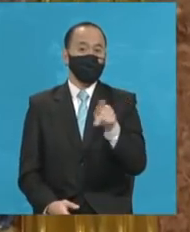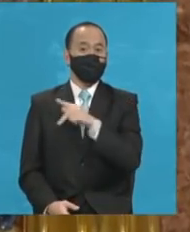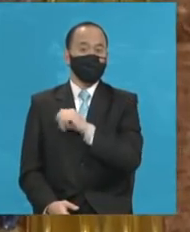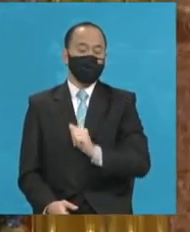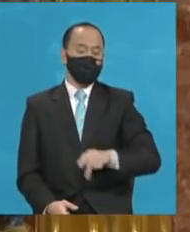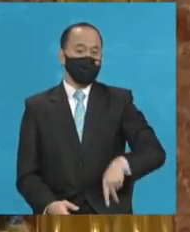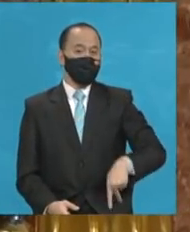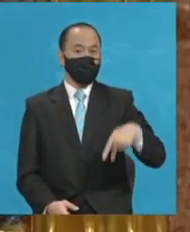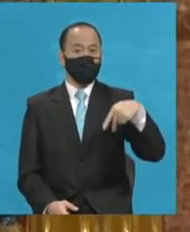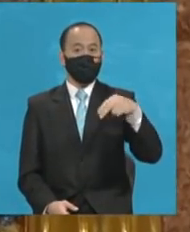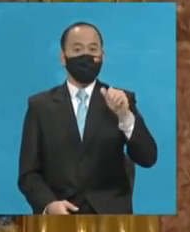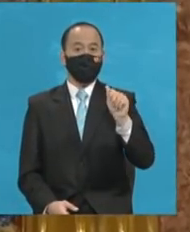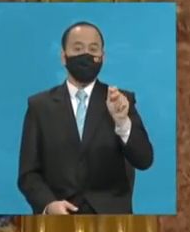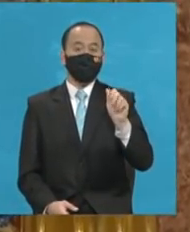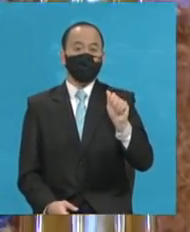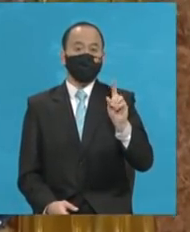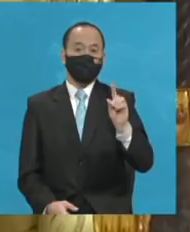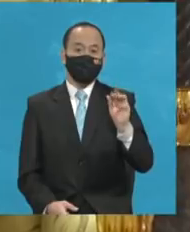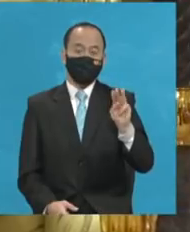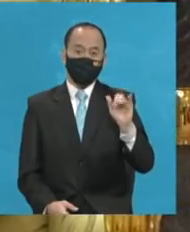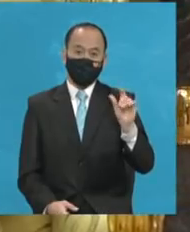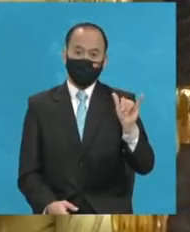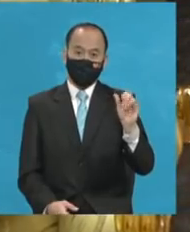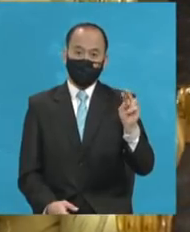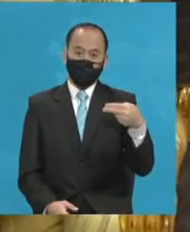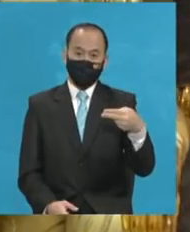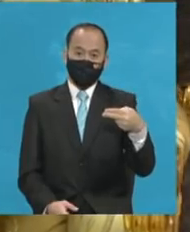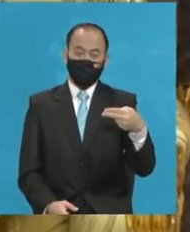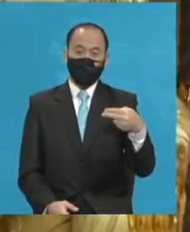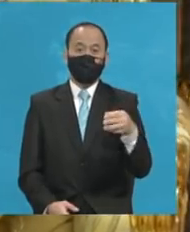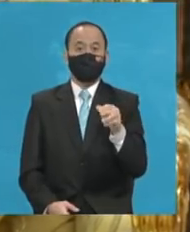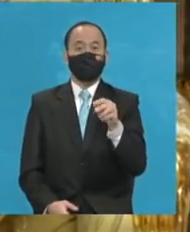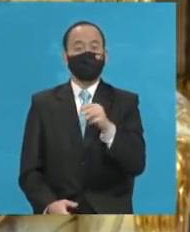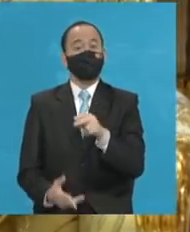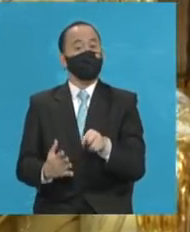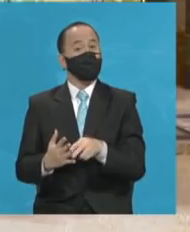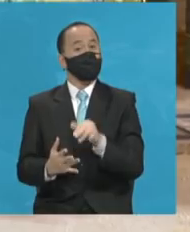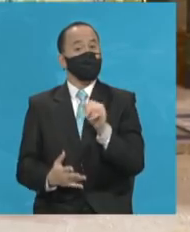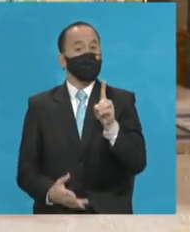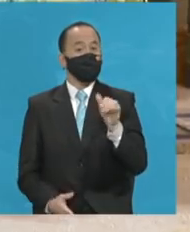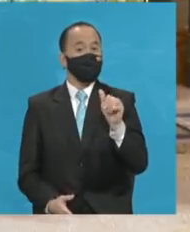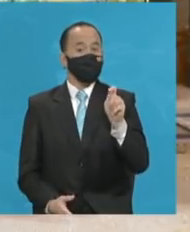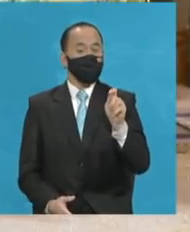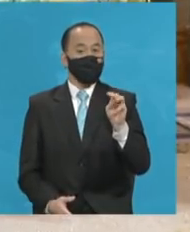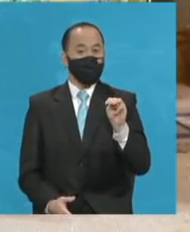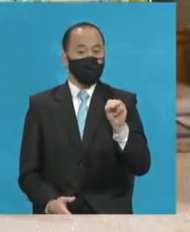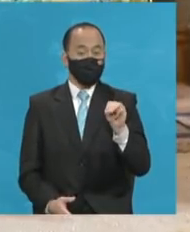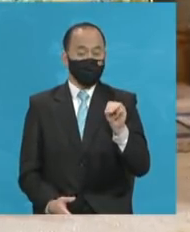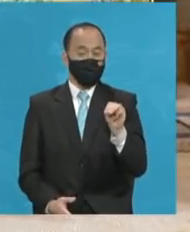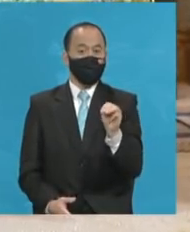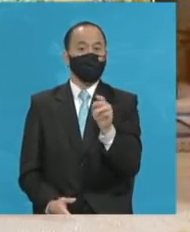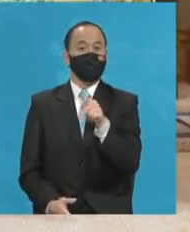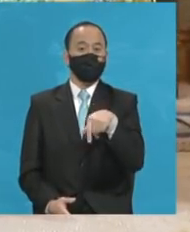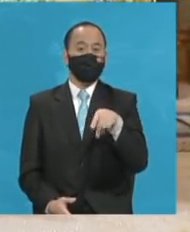Rabiatul Adawiyah binti penyiaran Haji Bolkiah Julian teramat Mulia Paduka Sri penyiaran